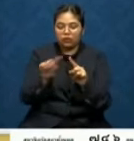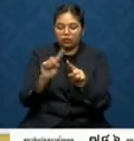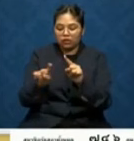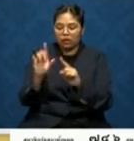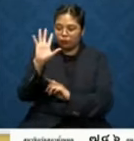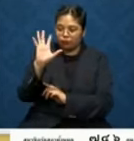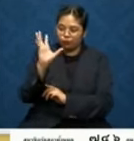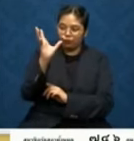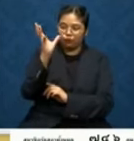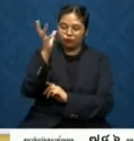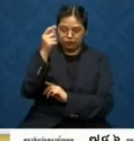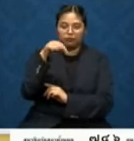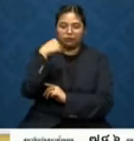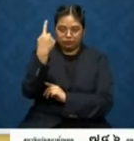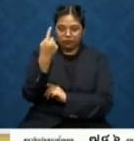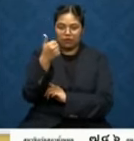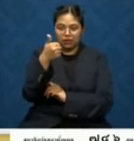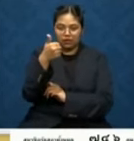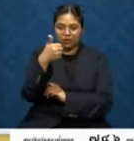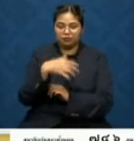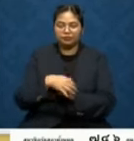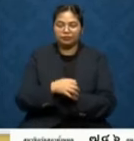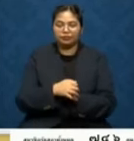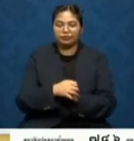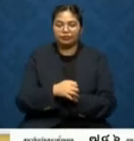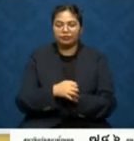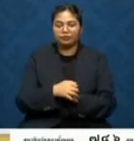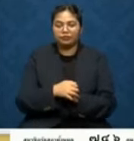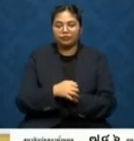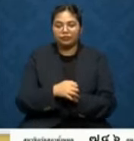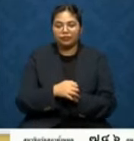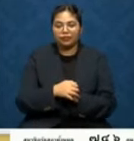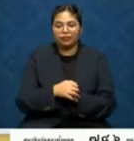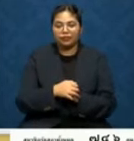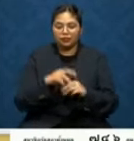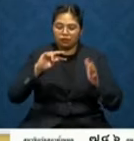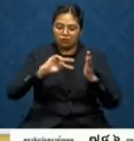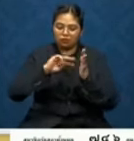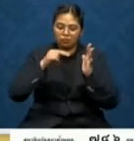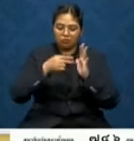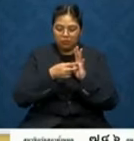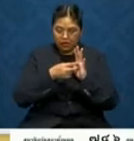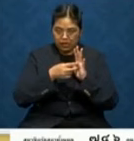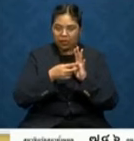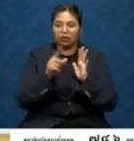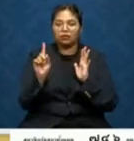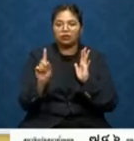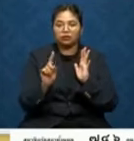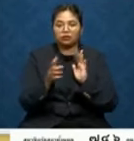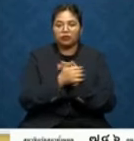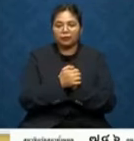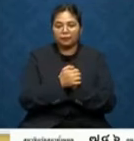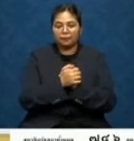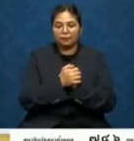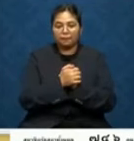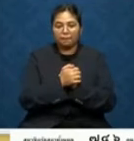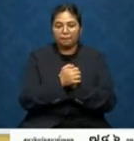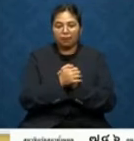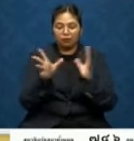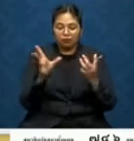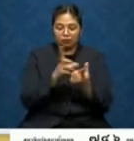สากลความหมายก็คือว่าจะต้องทำให้ทุนทางวัฒนธรรมนั้นขยายไปสู่ระดับสากล